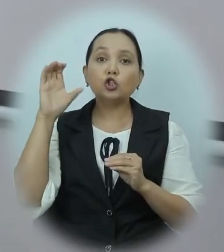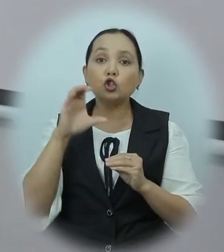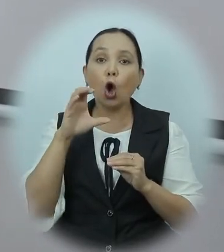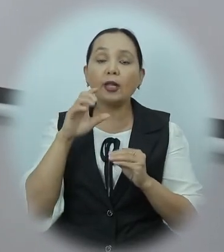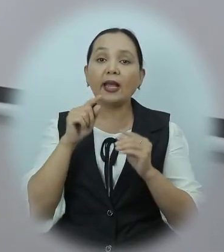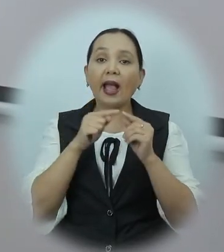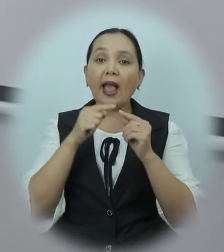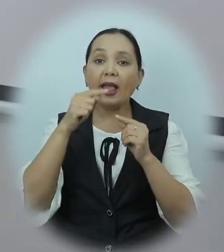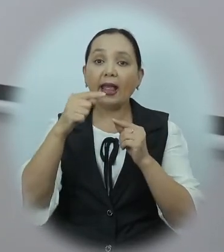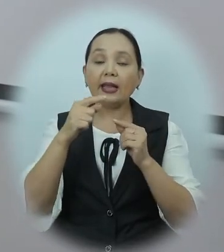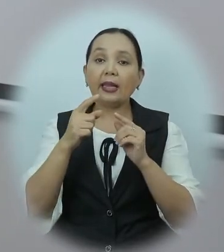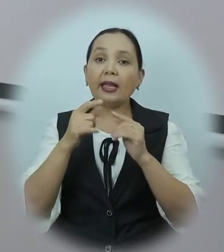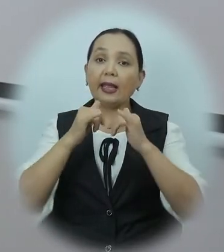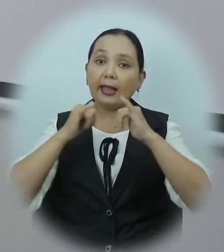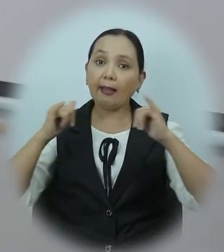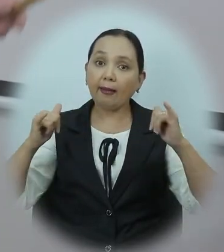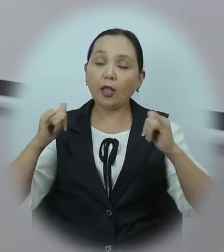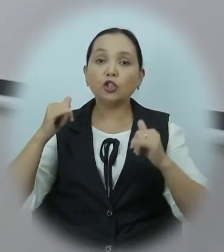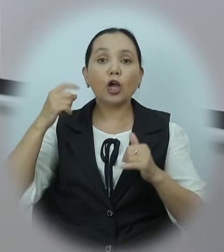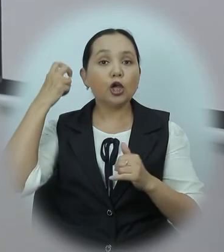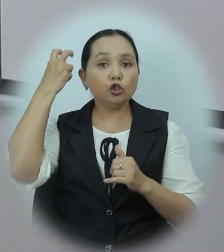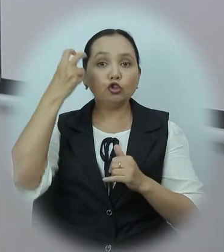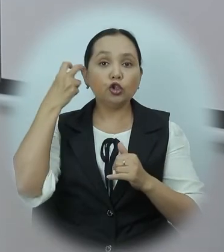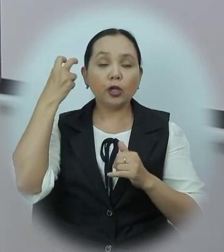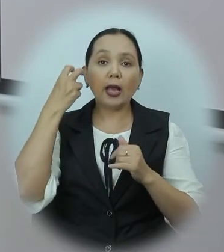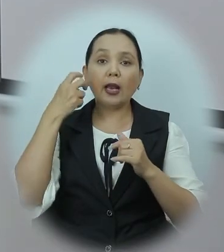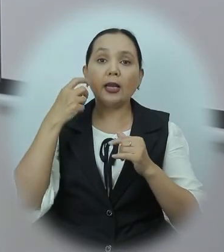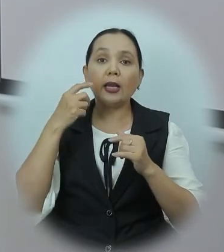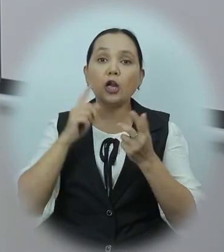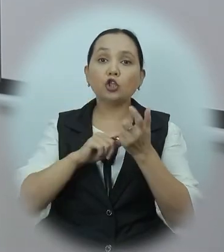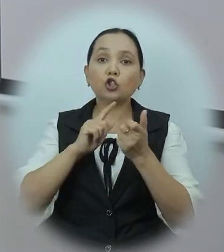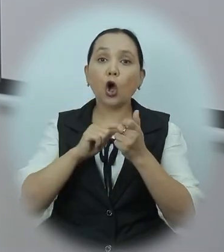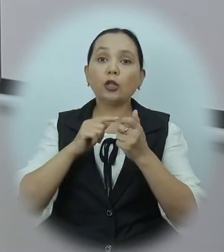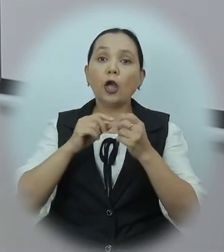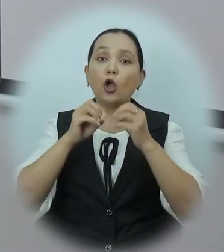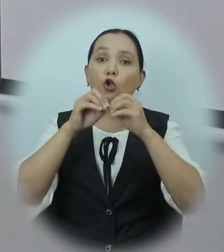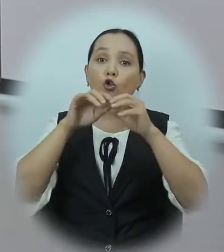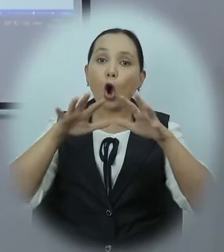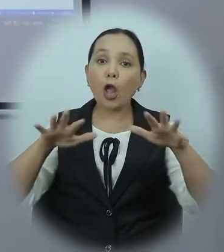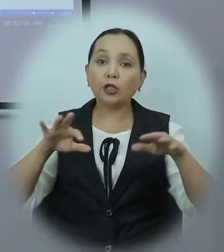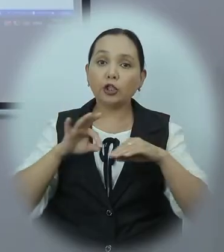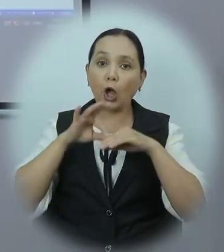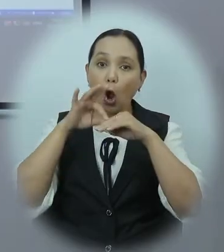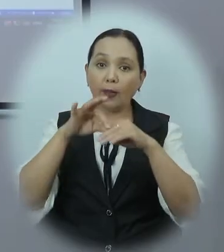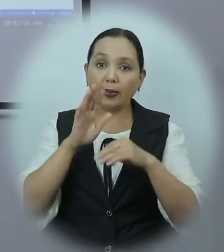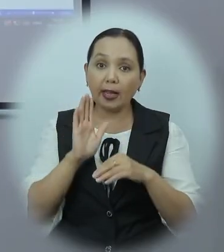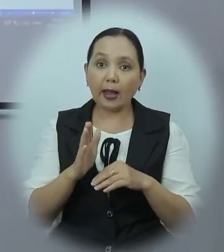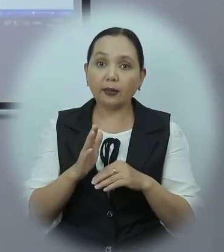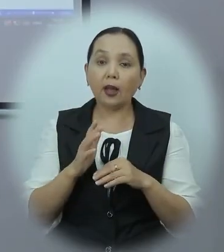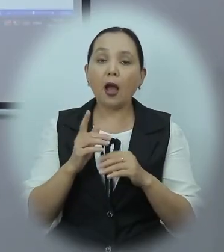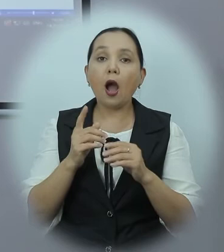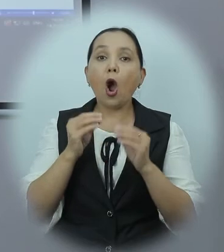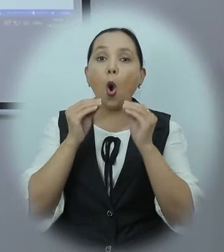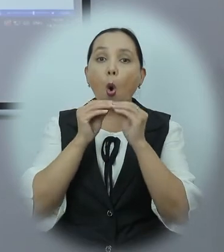eni kengayishi va jingalaklar soni yoyilishiga olib keladi. Ya'ni